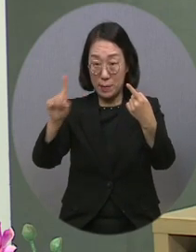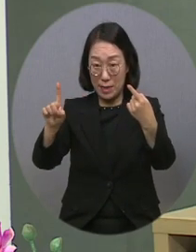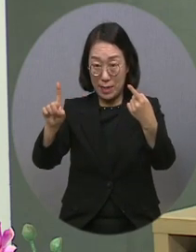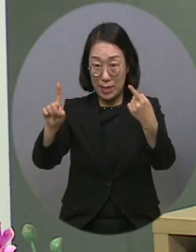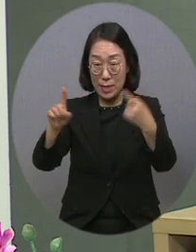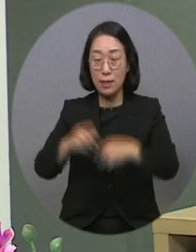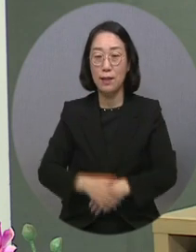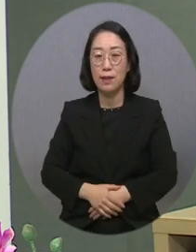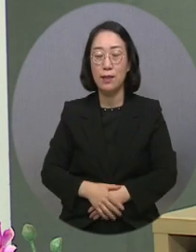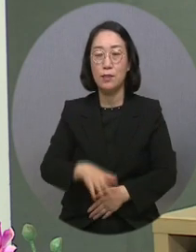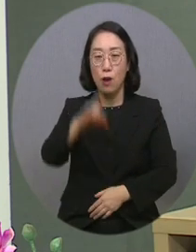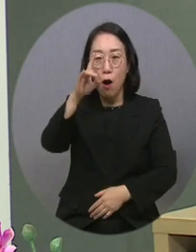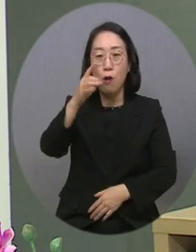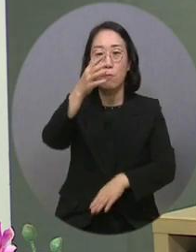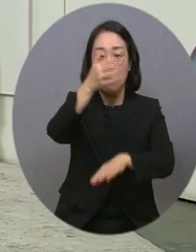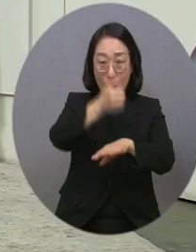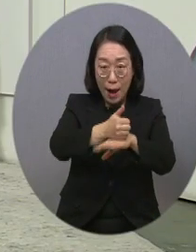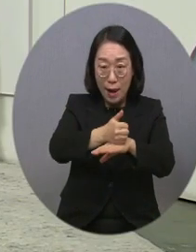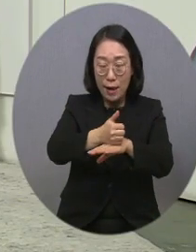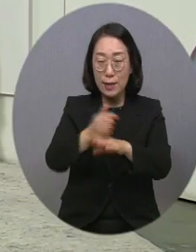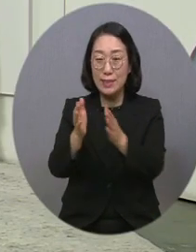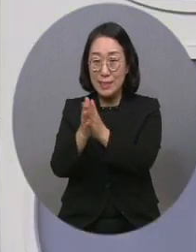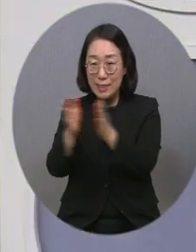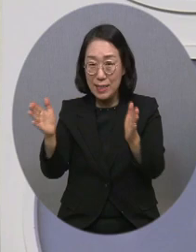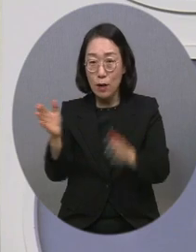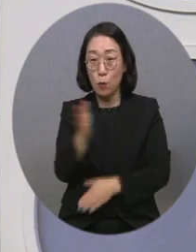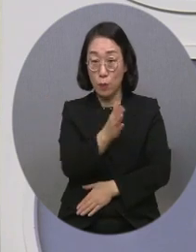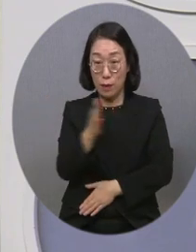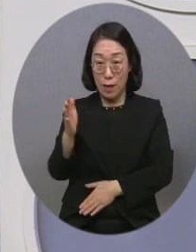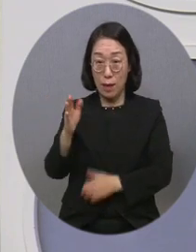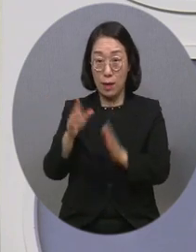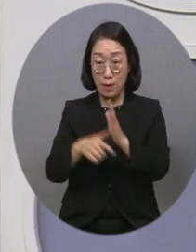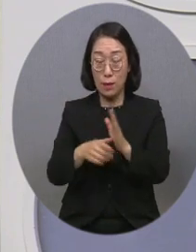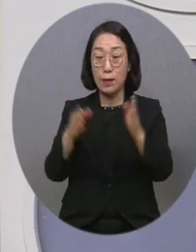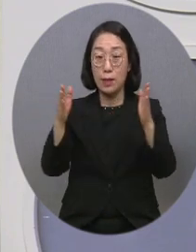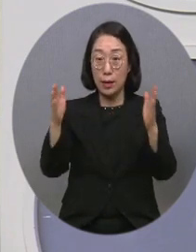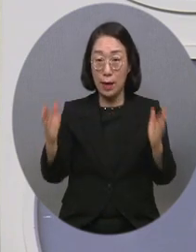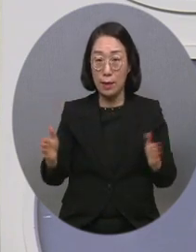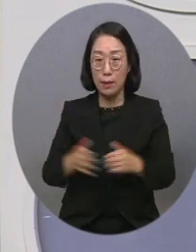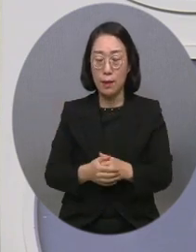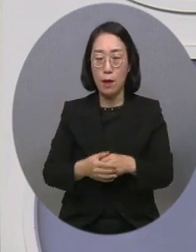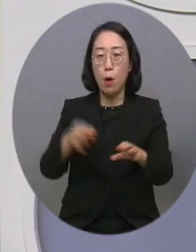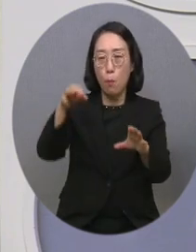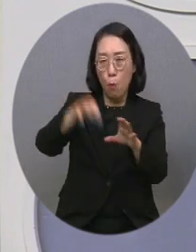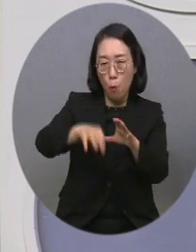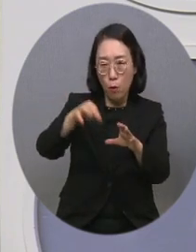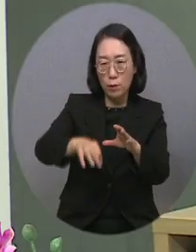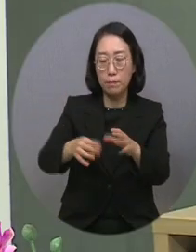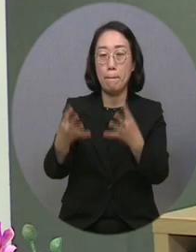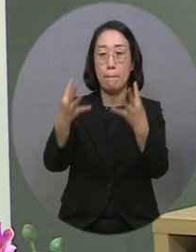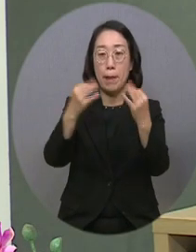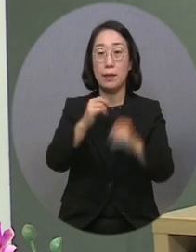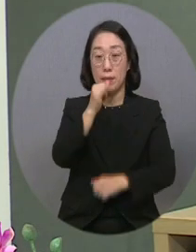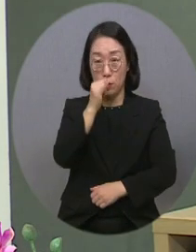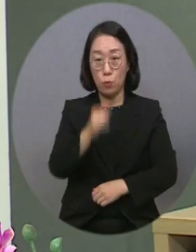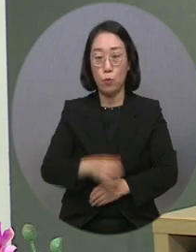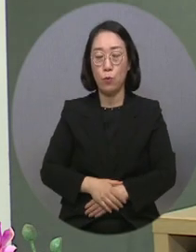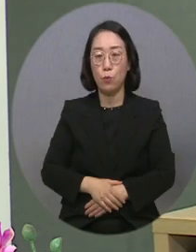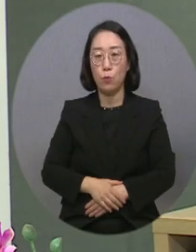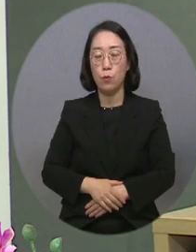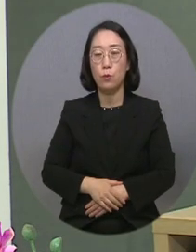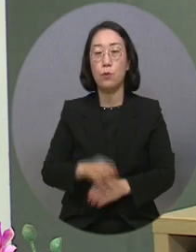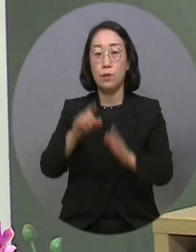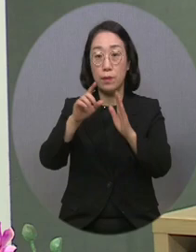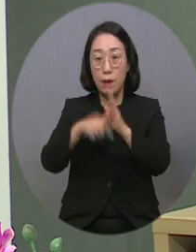연말 연시를 중심으로 해서 예. 적극적인 모금 운동이 실시되고 그렇습니다. 그